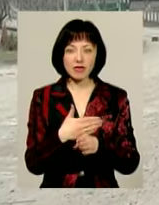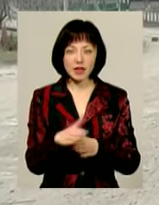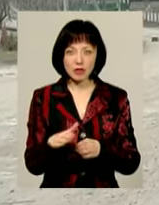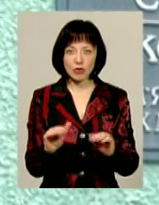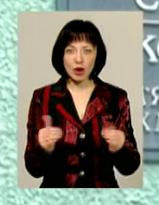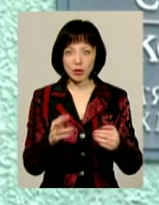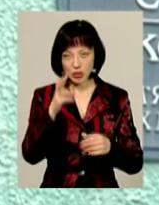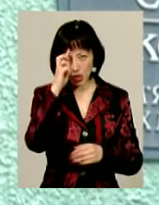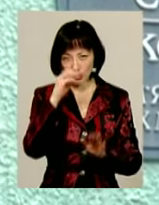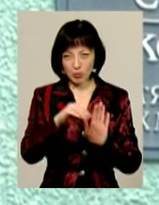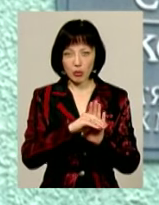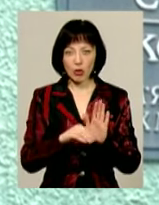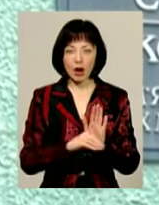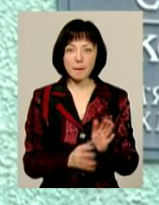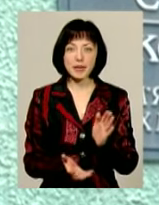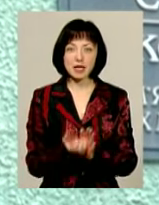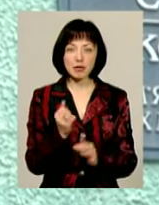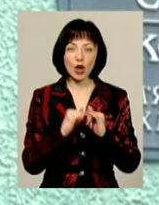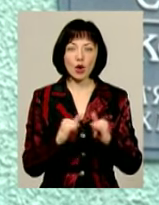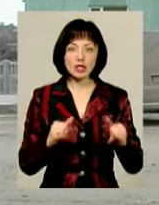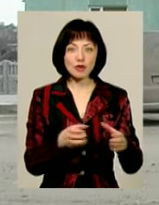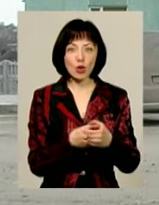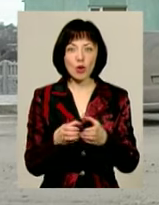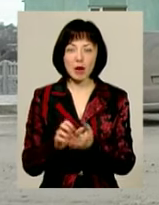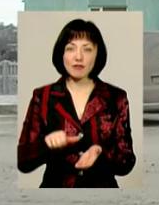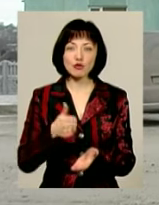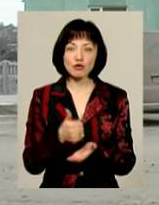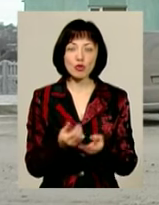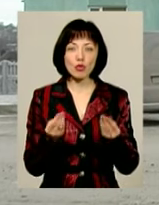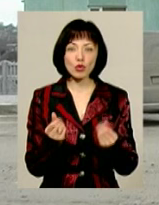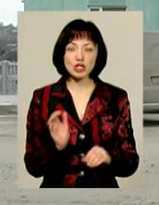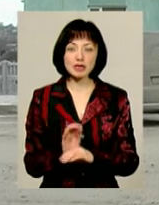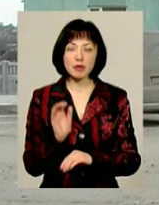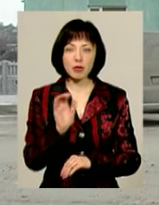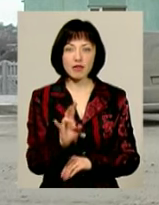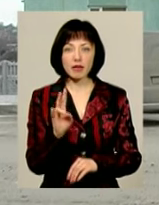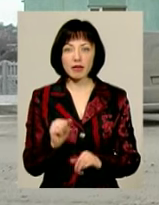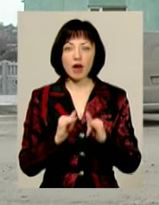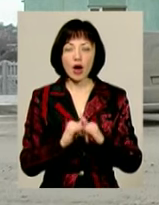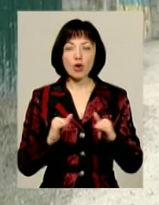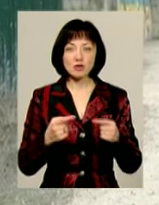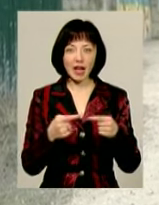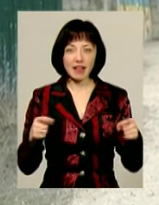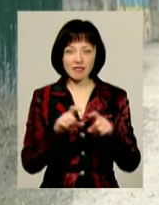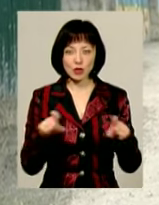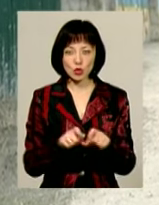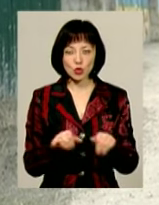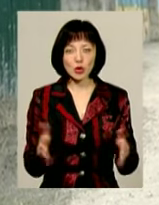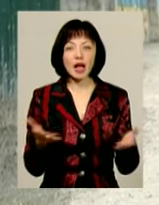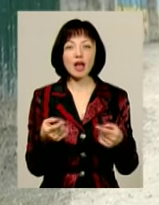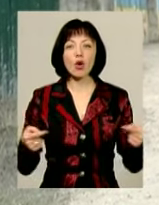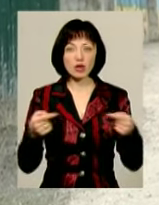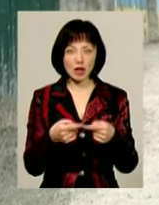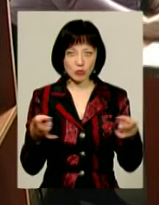у рамках державної програми підтримки розвитку громад. В основному ці кошти будуть спрямовані на розвиток інфраструктури. Та на які конкретно потреби